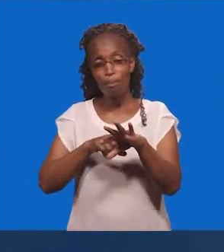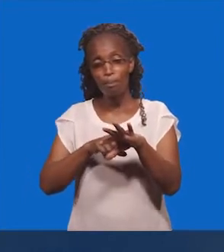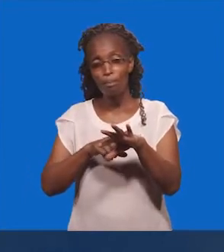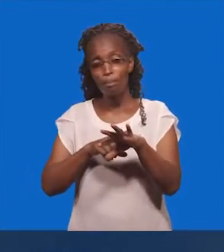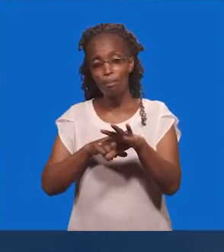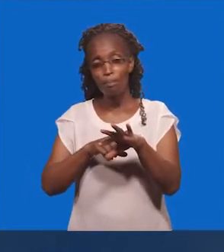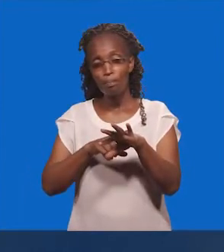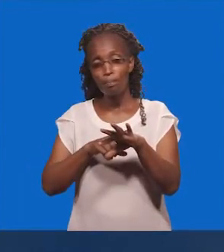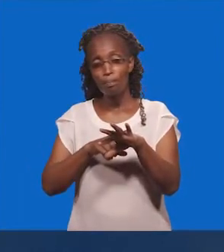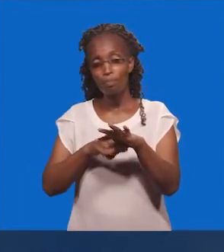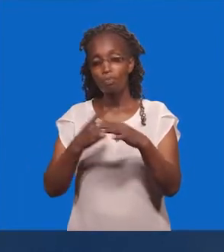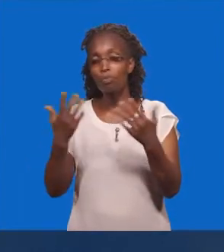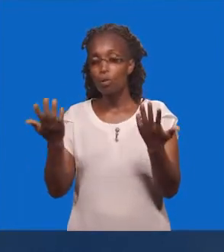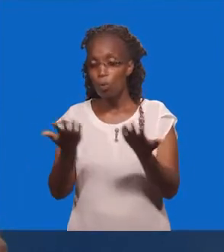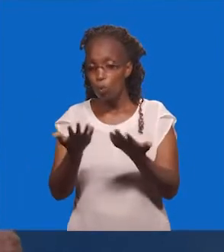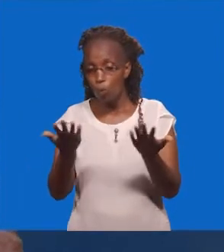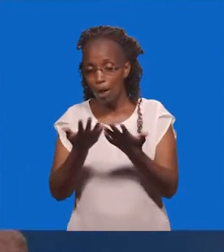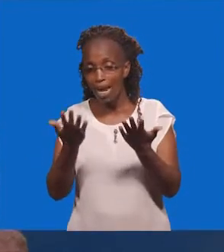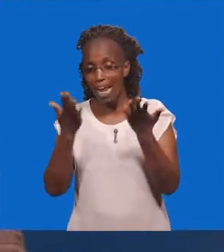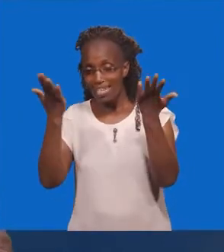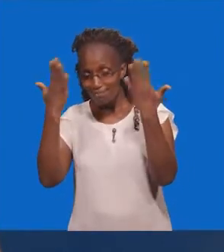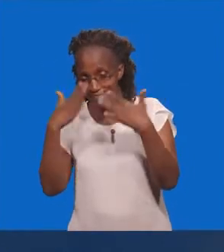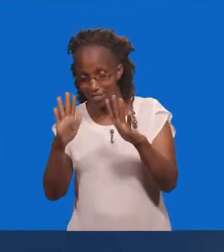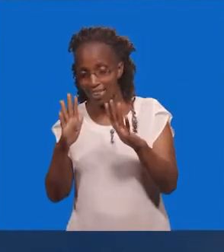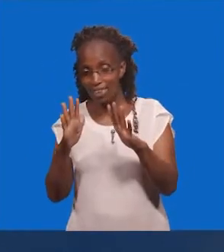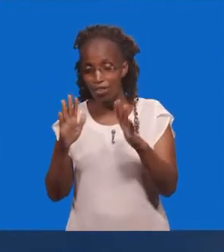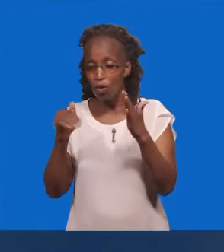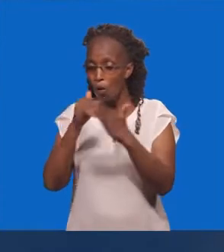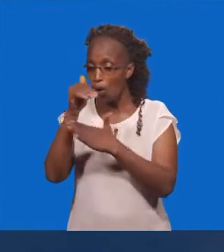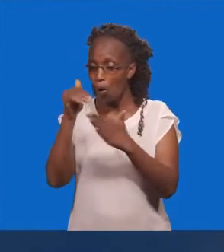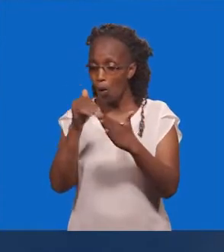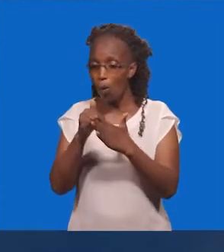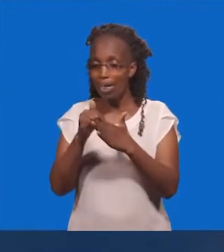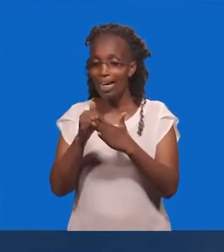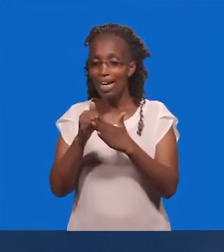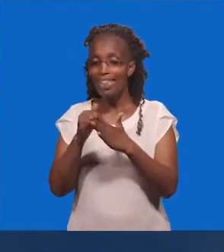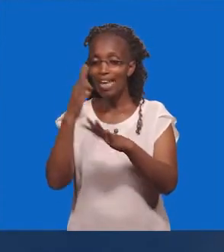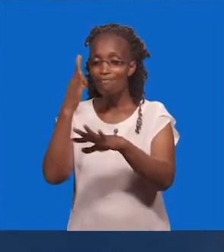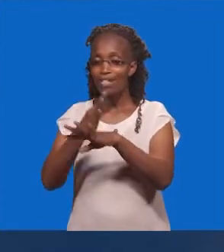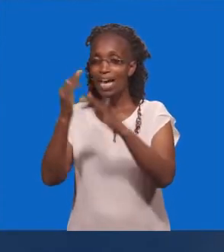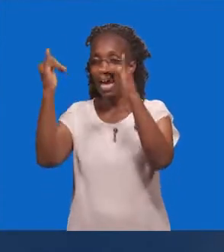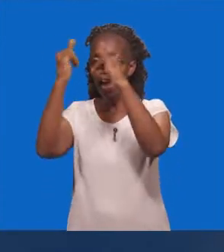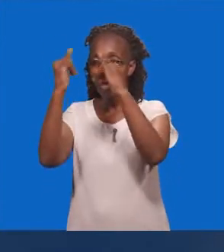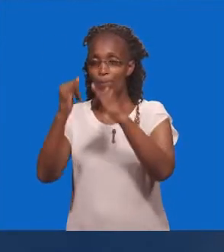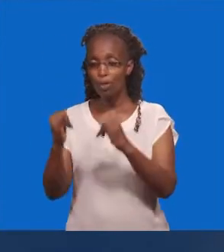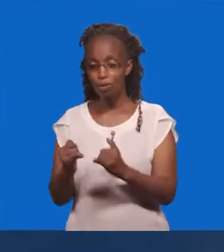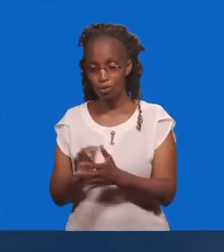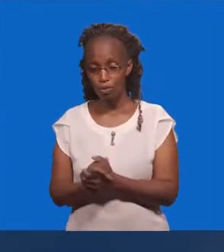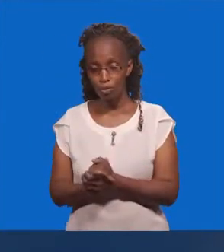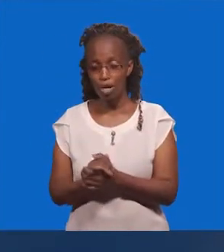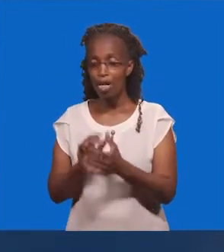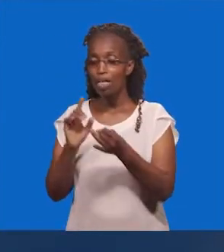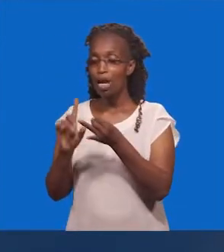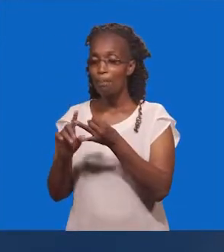Kumaliza Imbaada Za Uongo Na Namba Two Haliweza